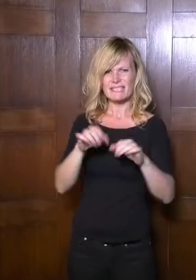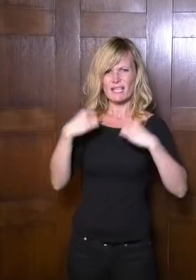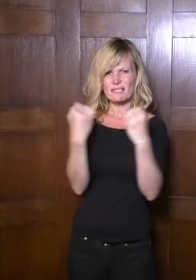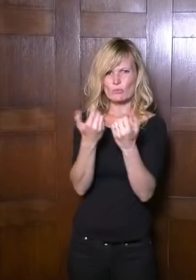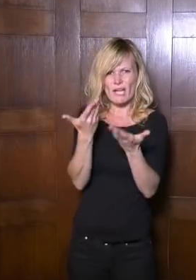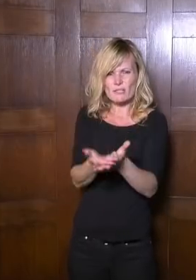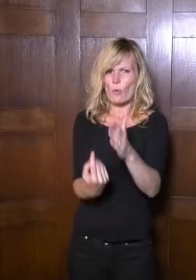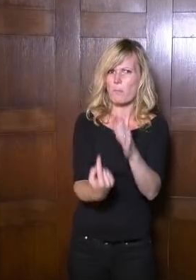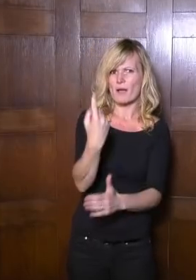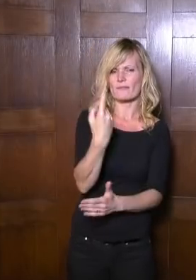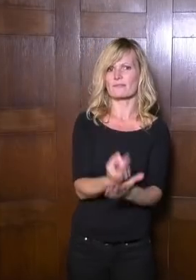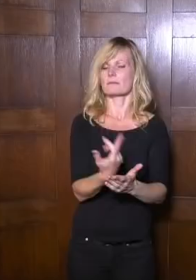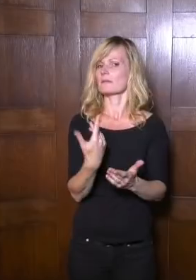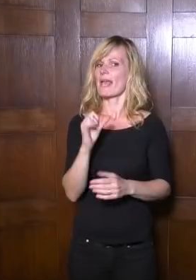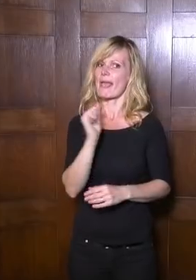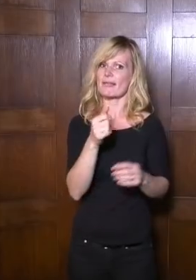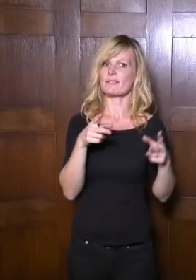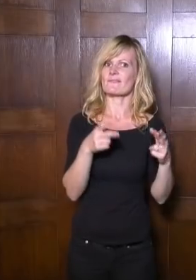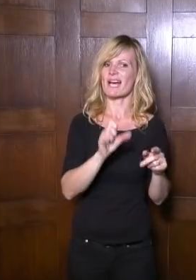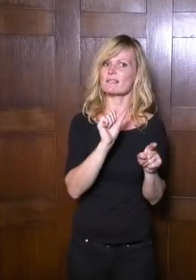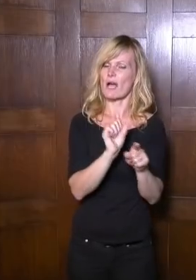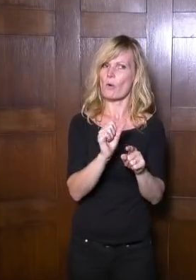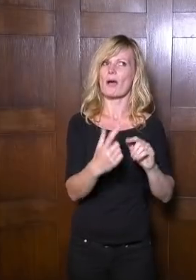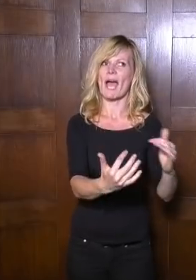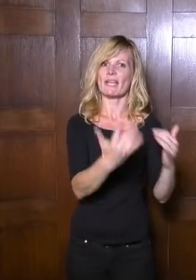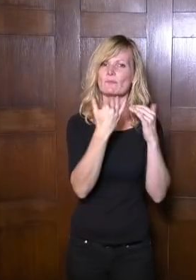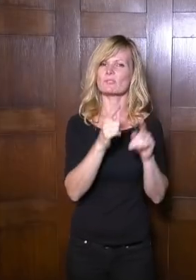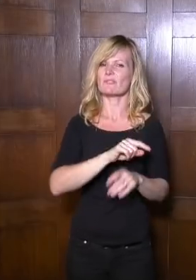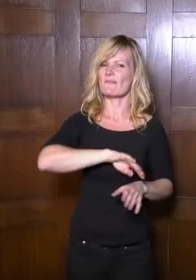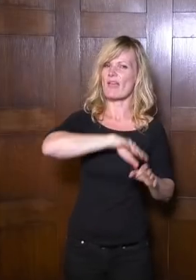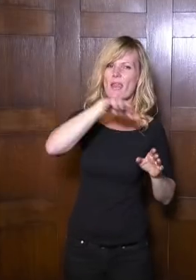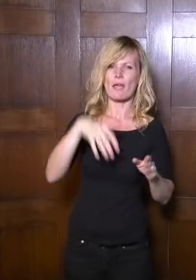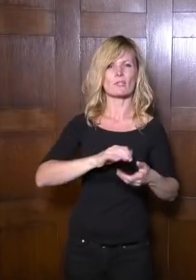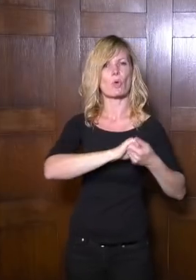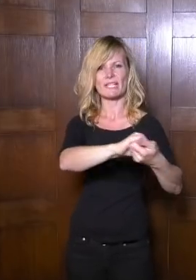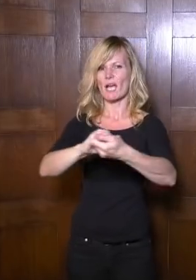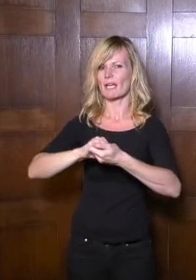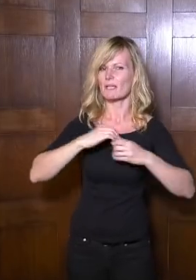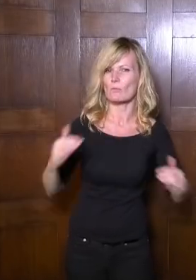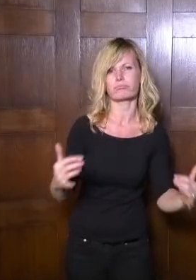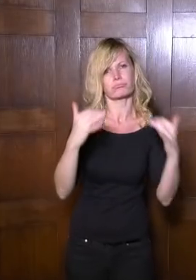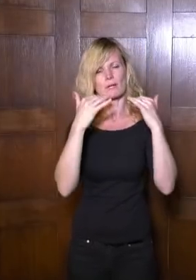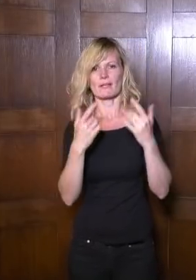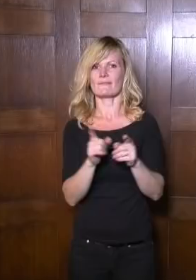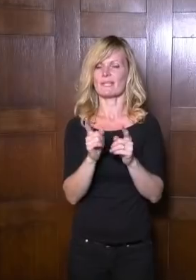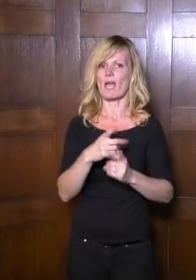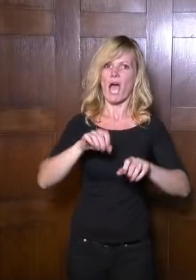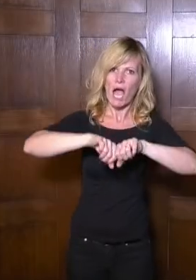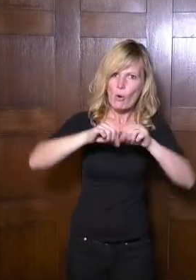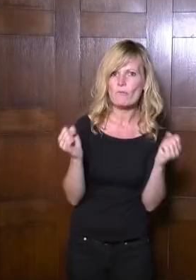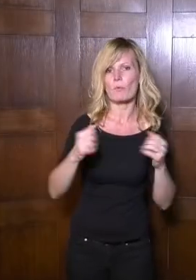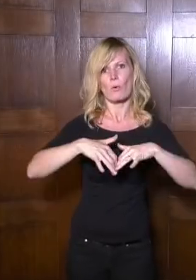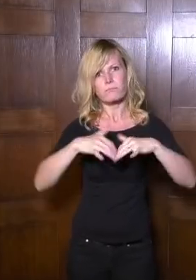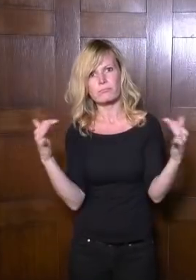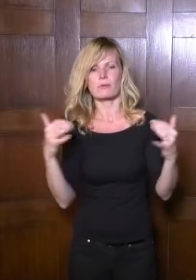das war die erste Phase, die auch noch geprägt war von einer Welle der Solidarität, von einem irgendwie sogar einem Aufbruch in einer